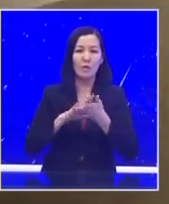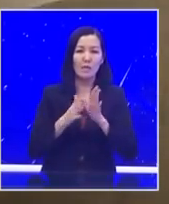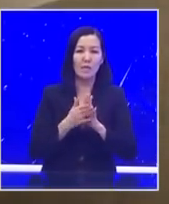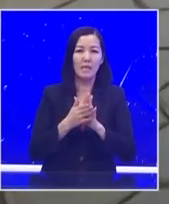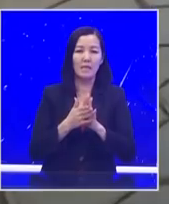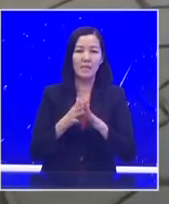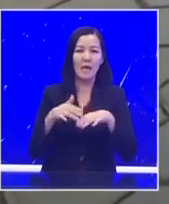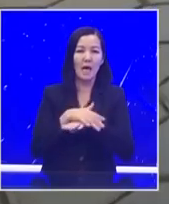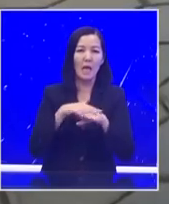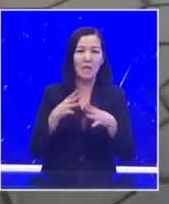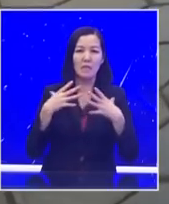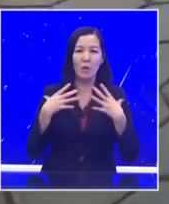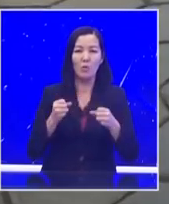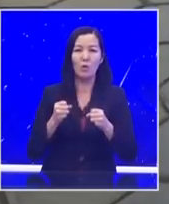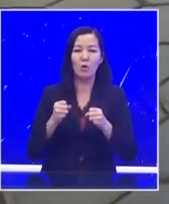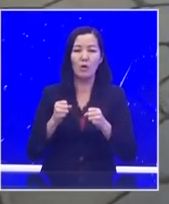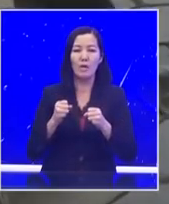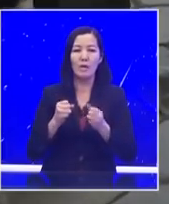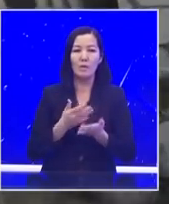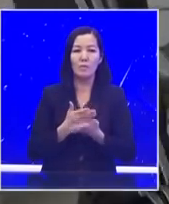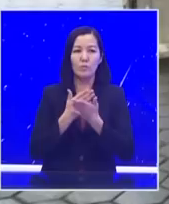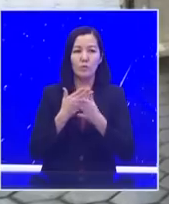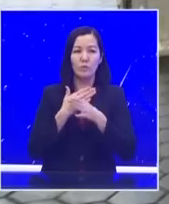ел саулығы күзетінде жүргендерге қолдауы.